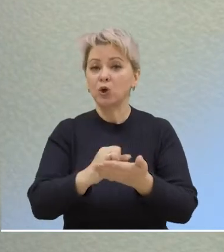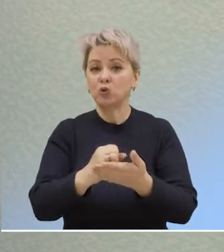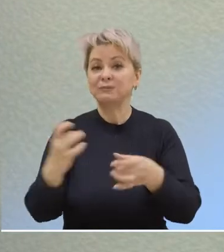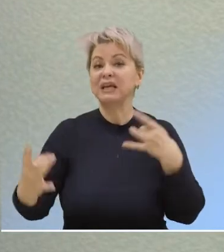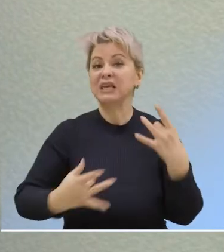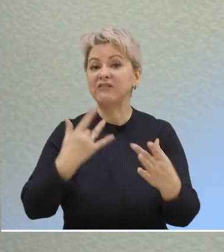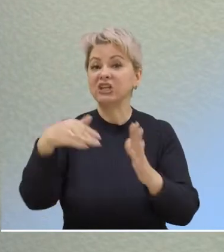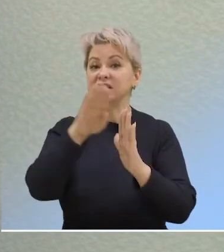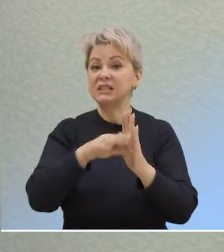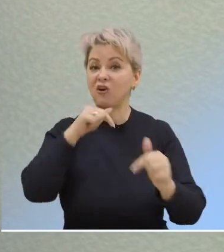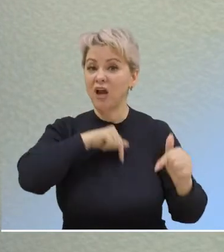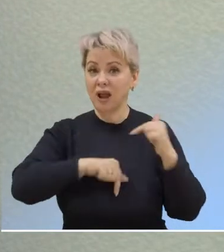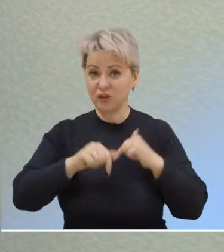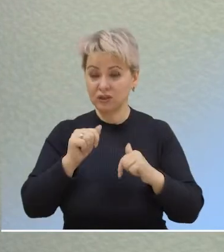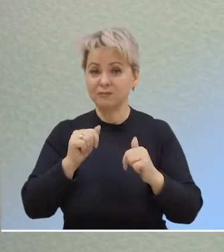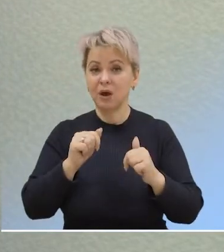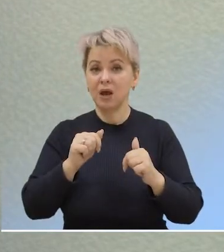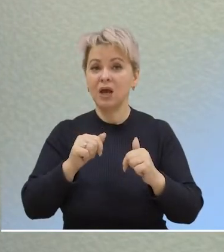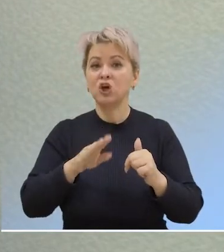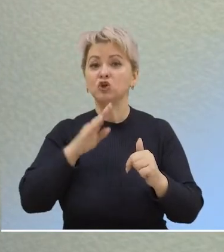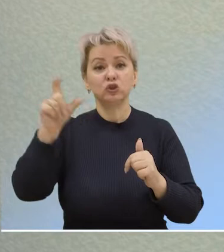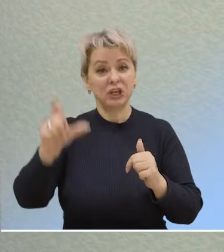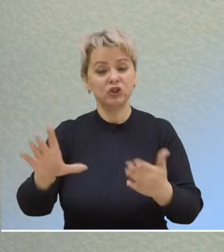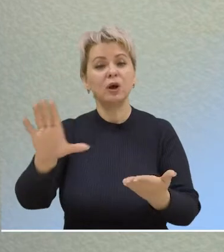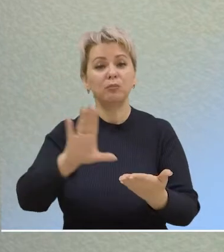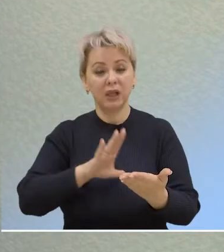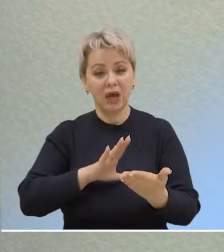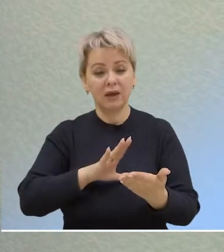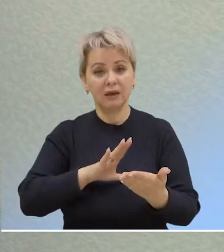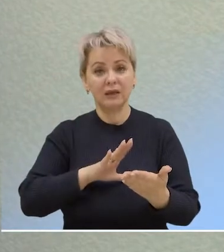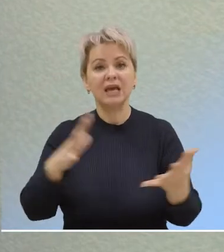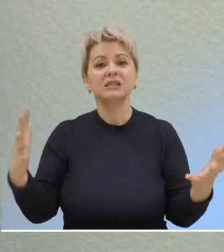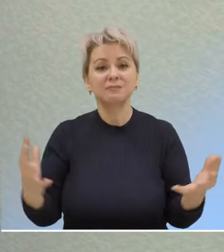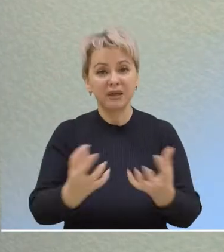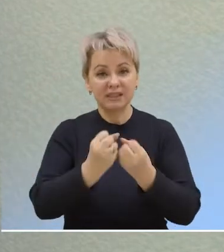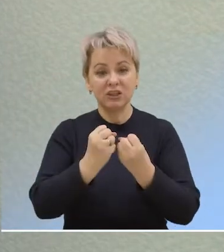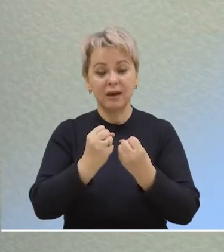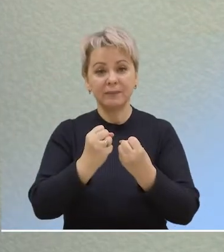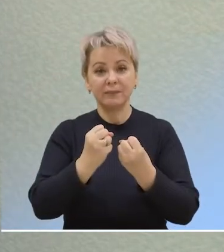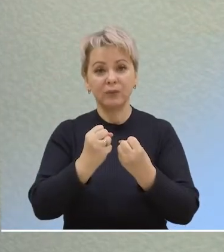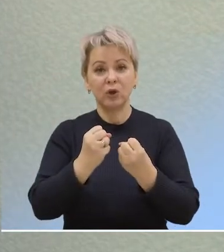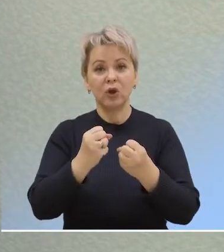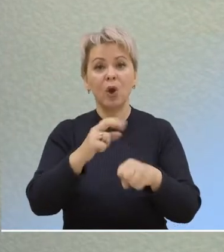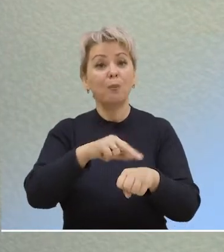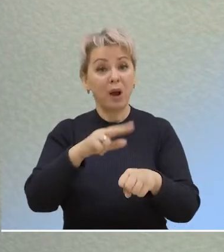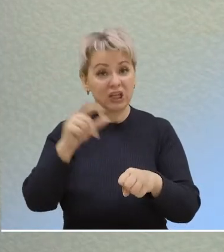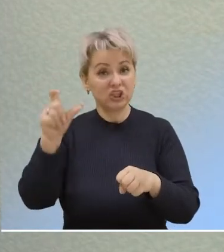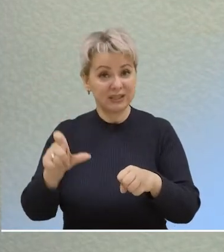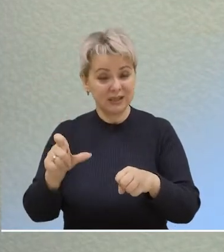нарушенными неврологическими функциями, пациентка была спасена